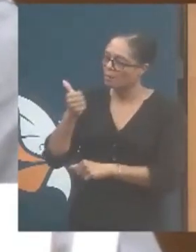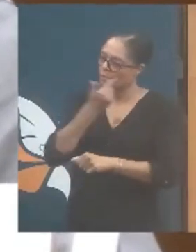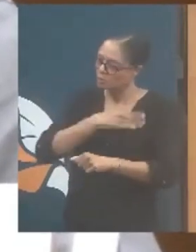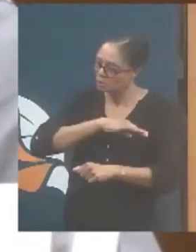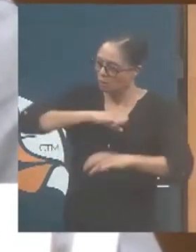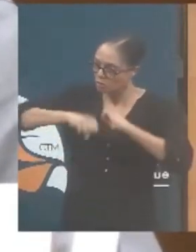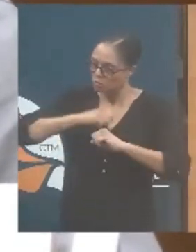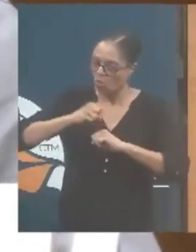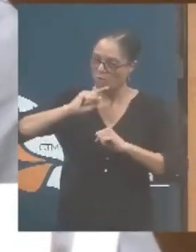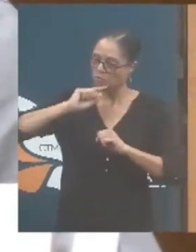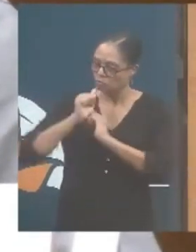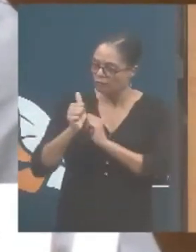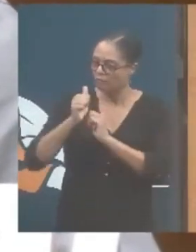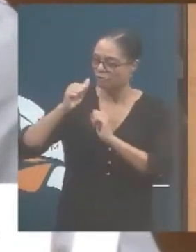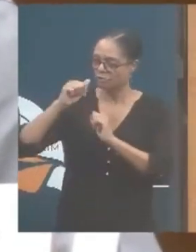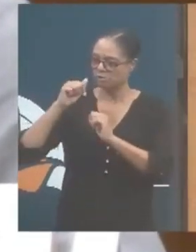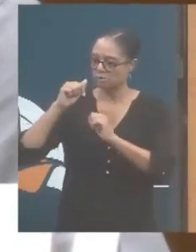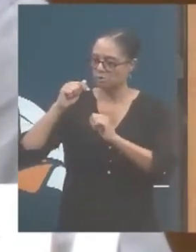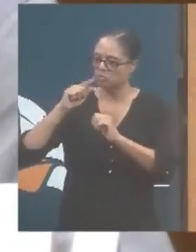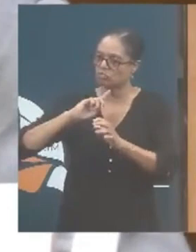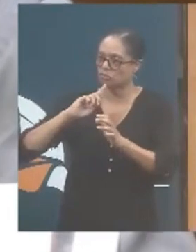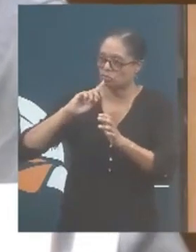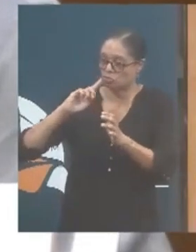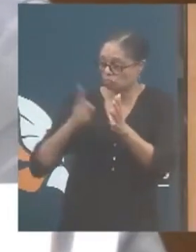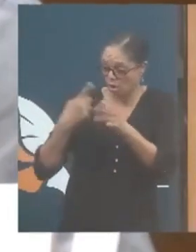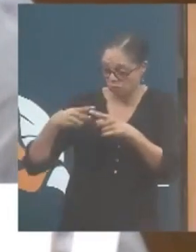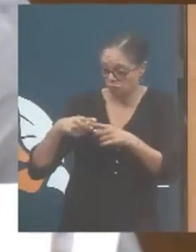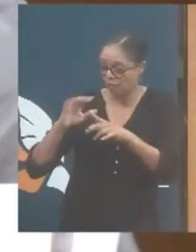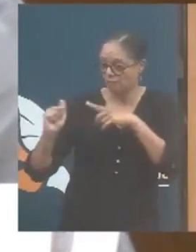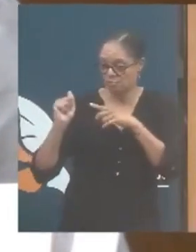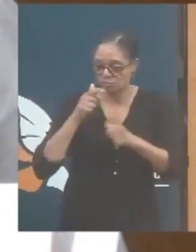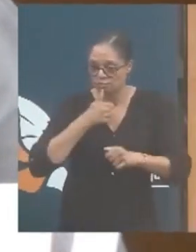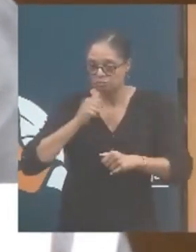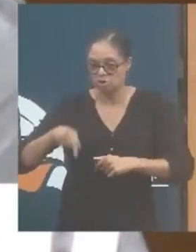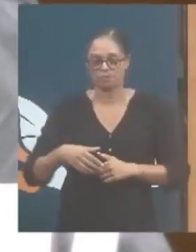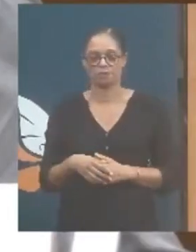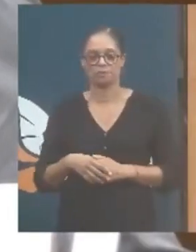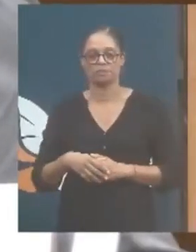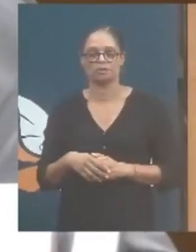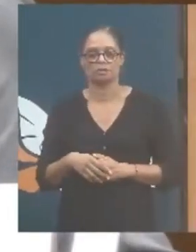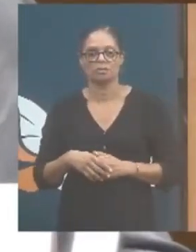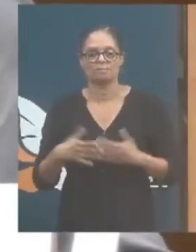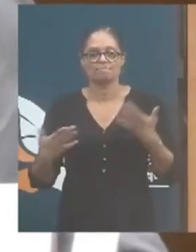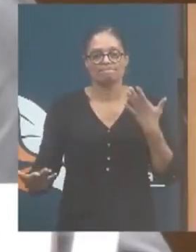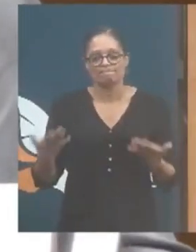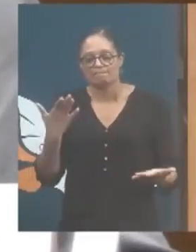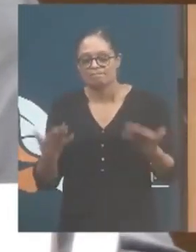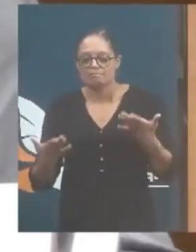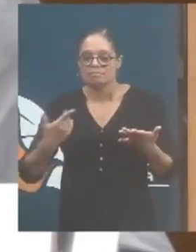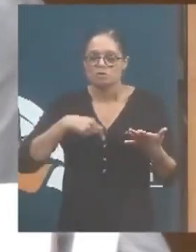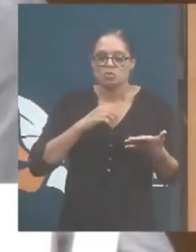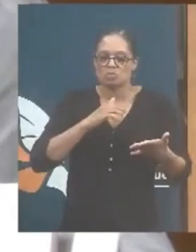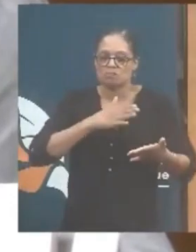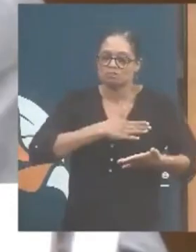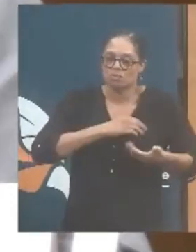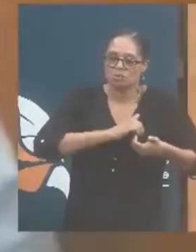obligations. Voilà ce qui a choqué. Alors évidemment, nous sommes pris entre deux feux. Notre sentiment de solidarité humanitaire